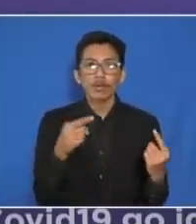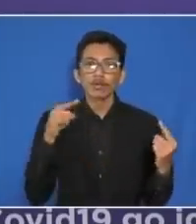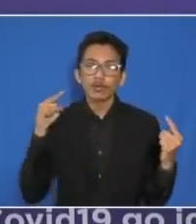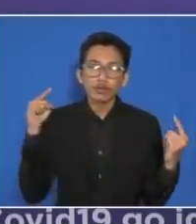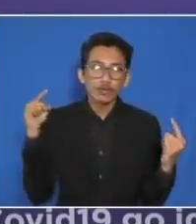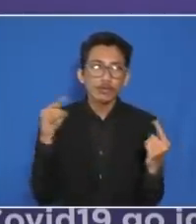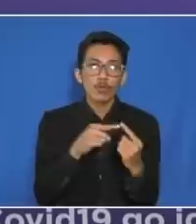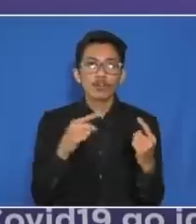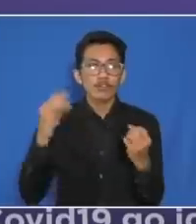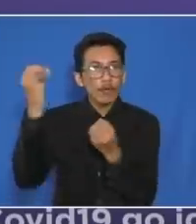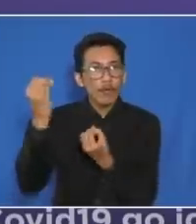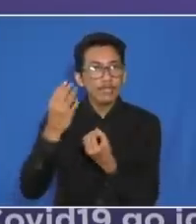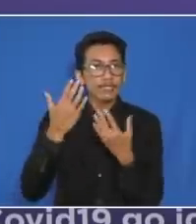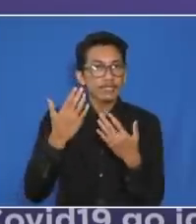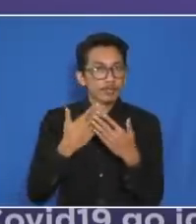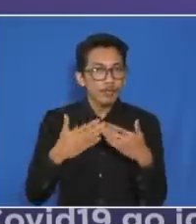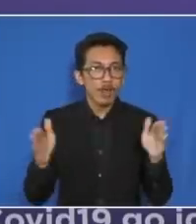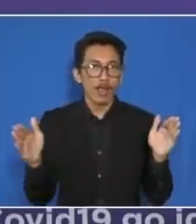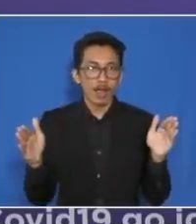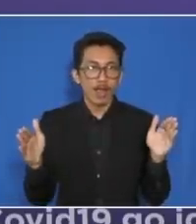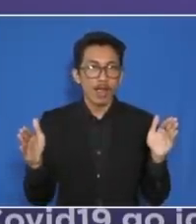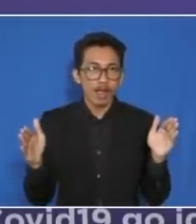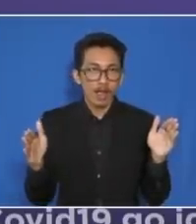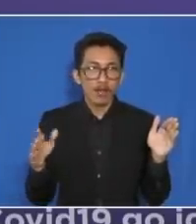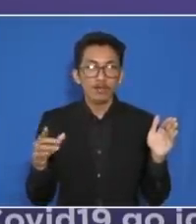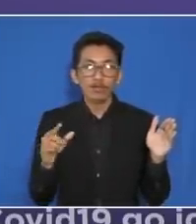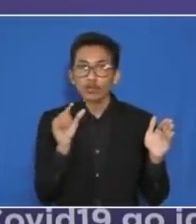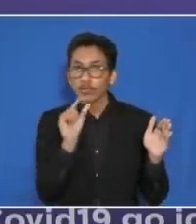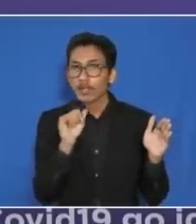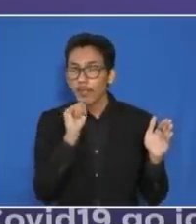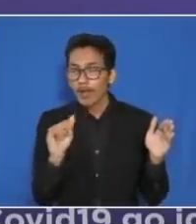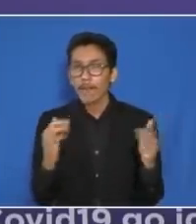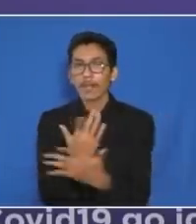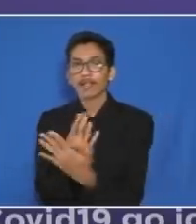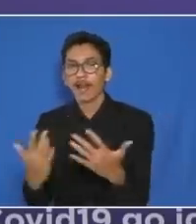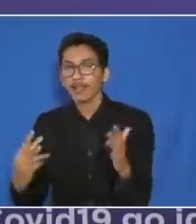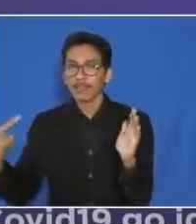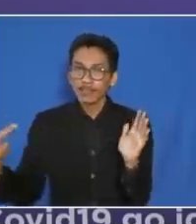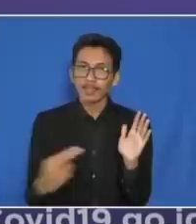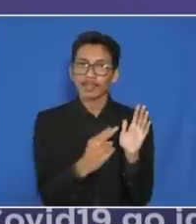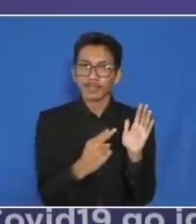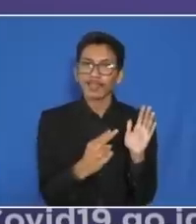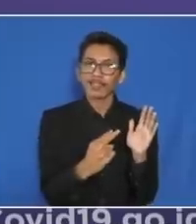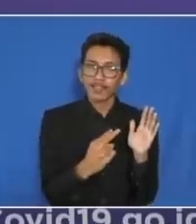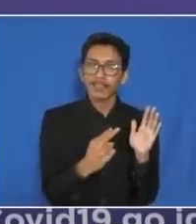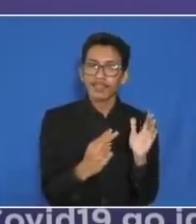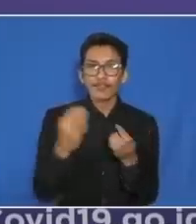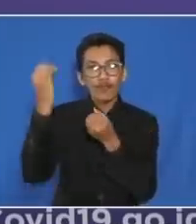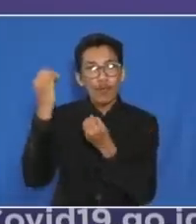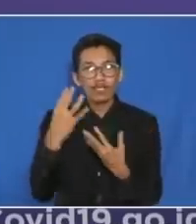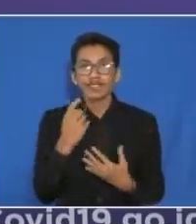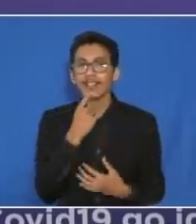data dan informasi untuk masyarakat dalam mengakses informasi yang berkaitan dengan